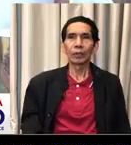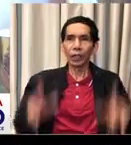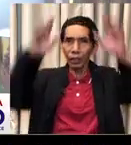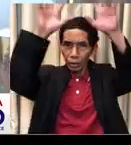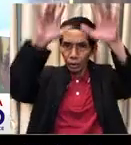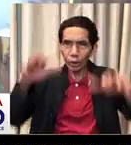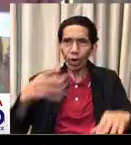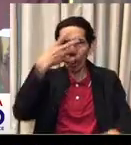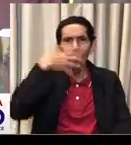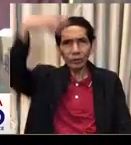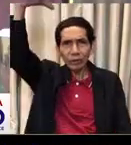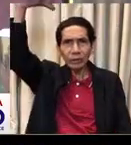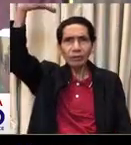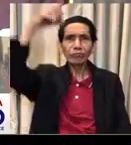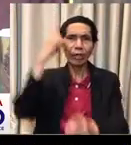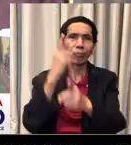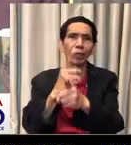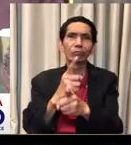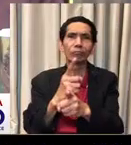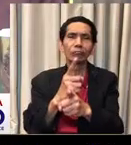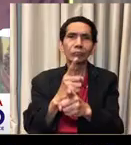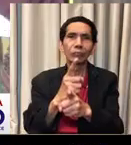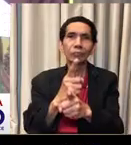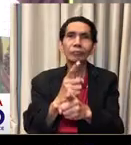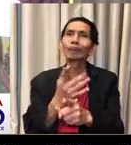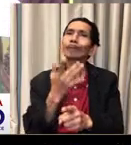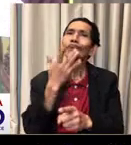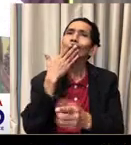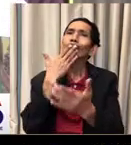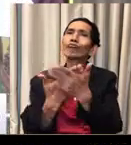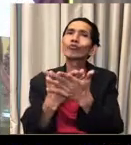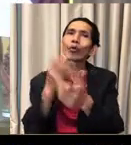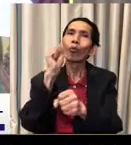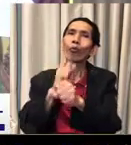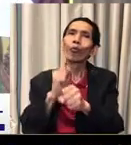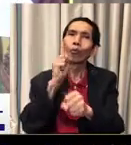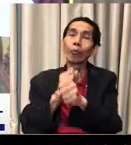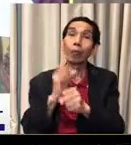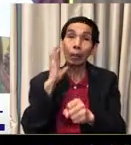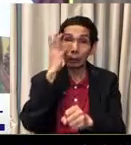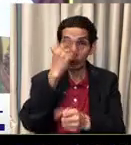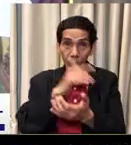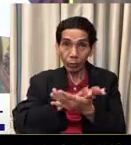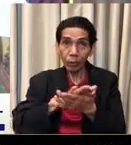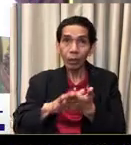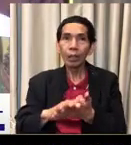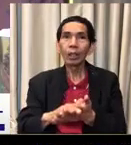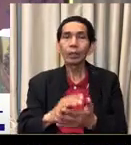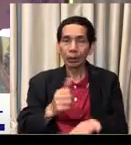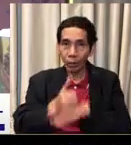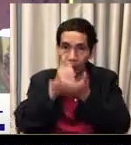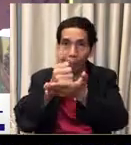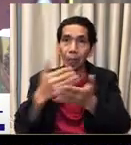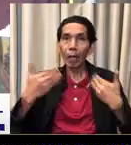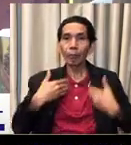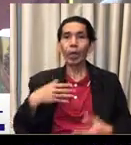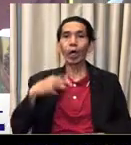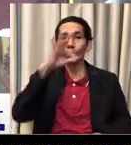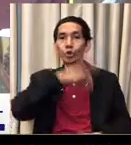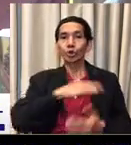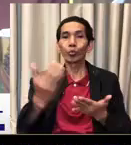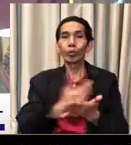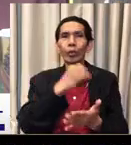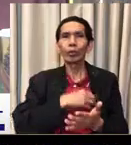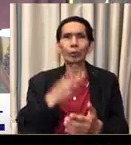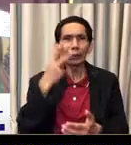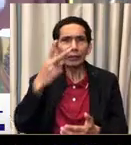Rain or shine. Exactly. Di ba ang sarap ng ganun trabaho? Ito pa maganda rito. Nakatulong ka na, may sweldo ka pa.